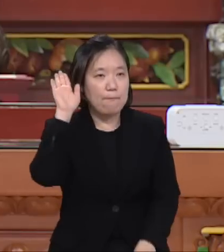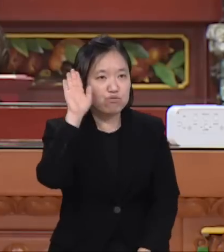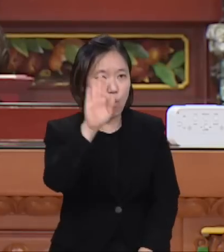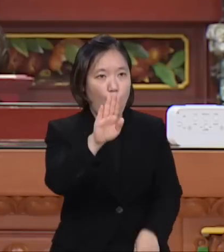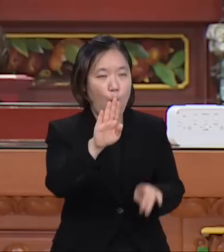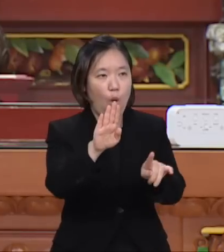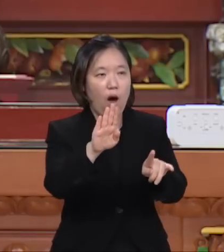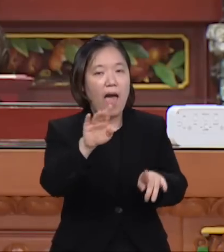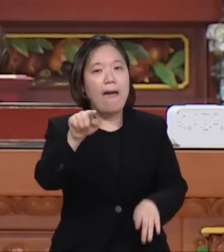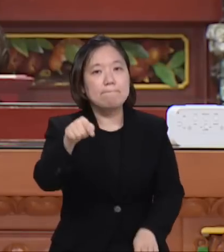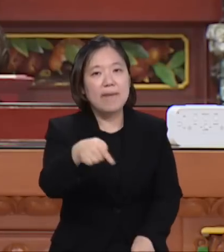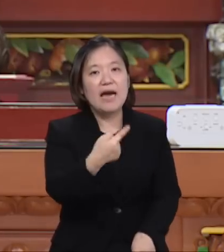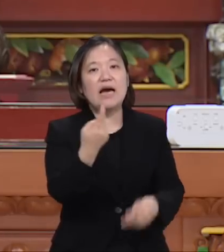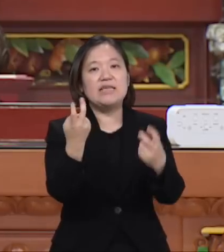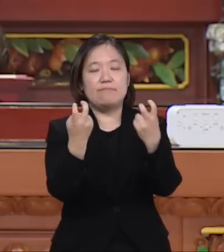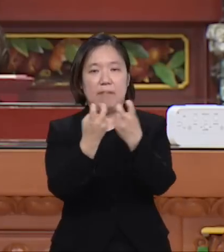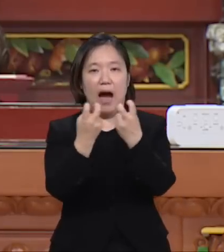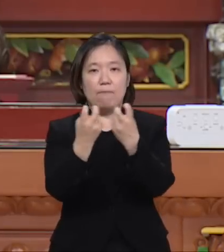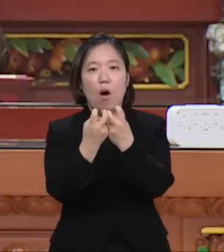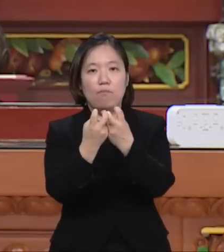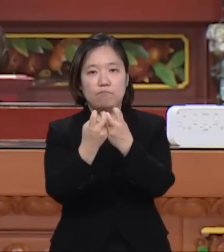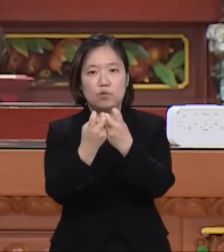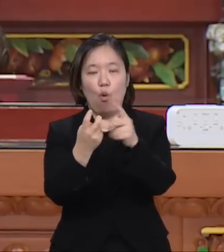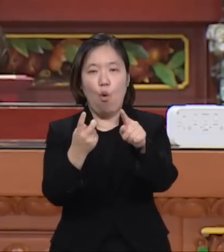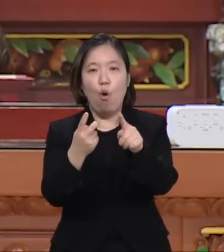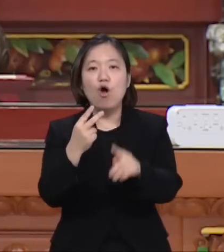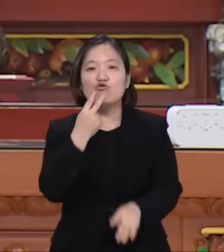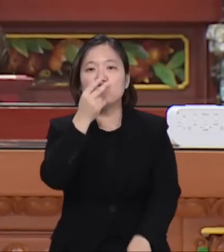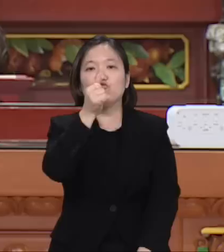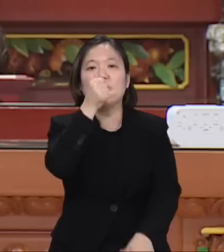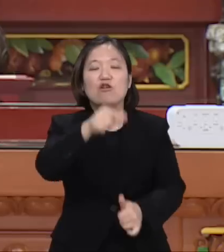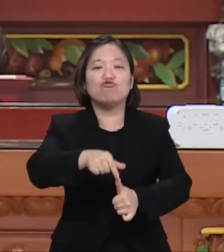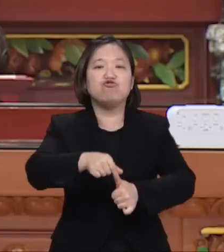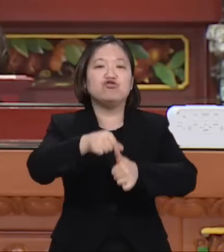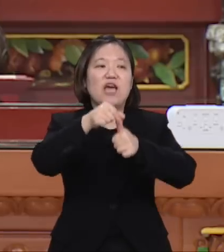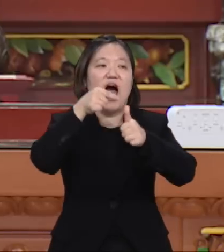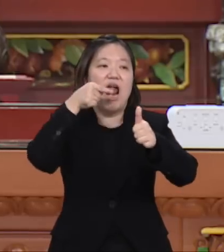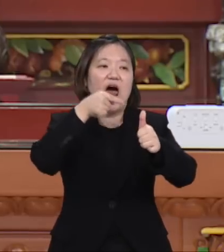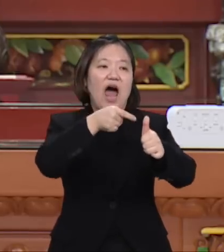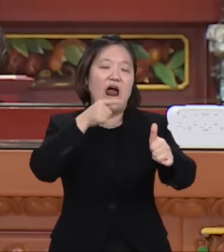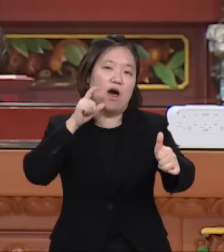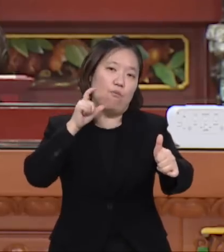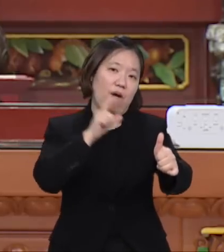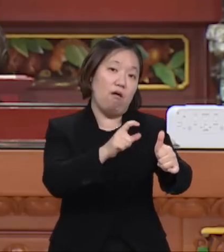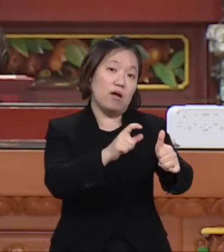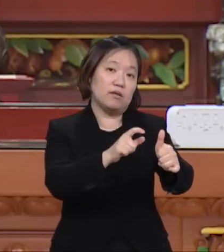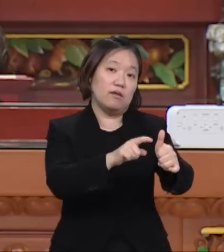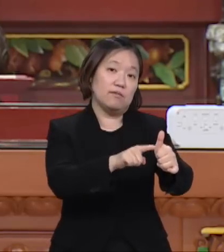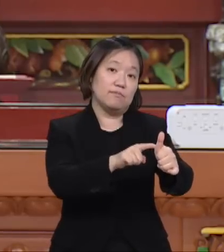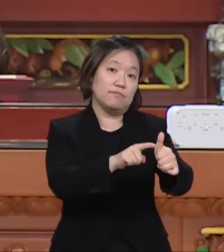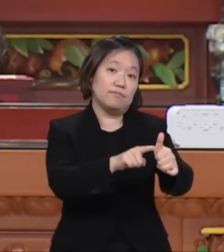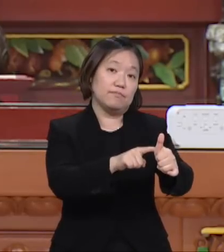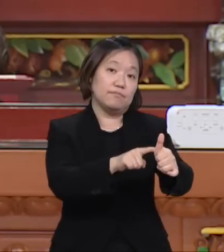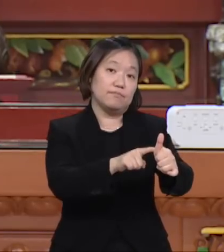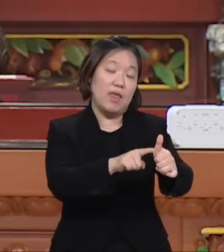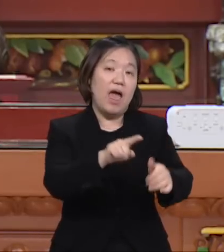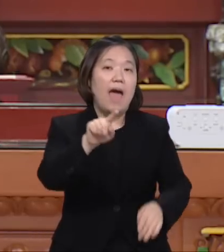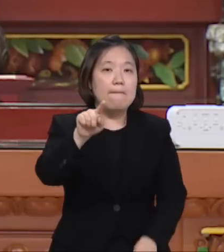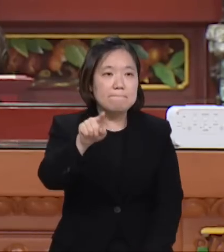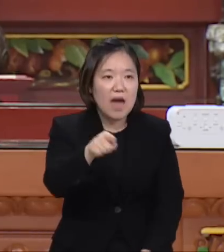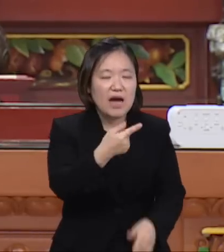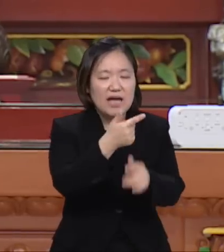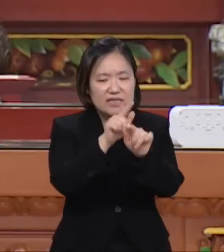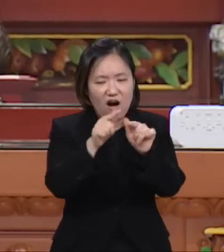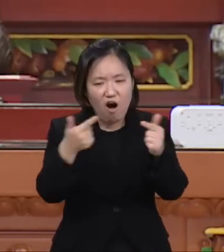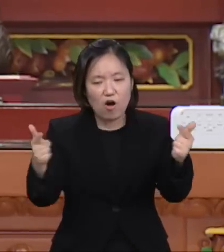100가지 방편으로 중생을 구제하라 하고 명을 딱 내리셨대요 100가지 방편으로